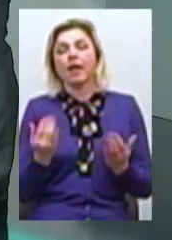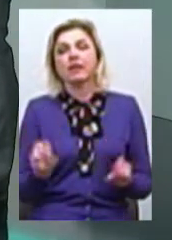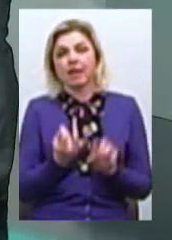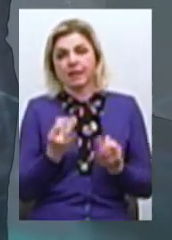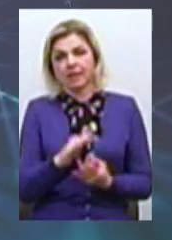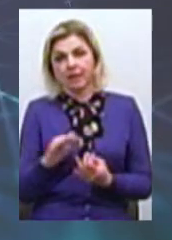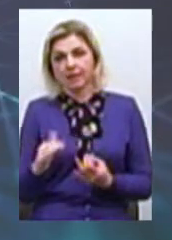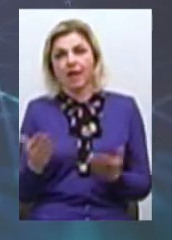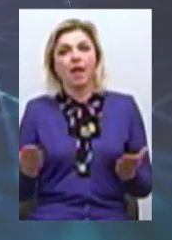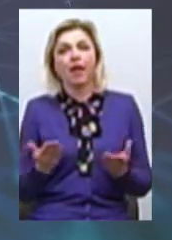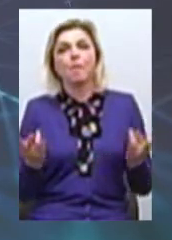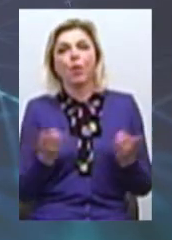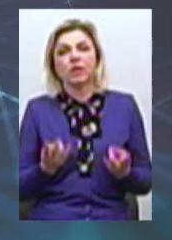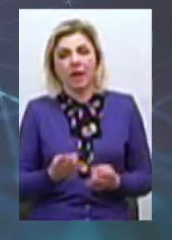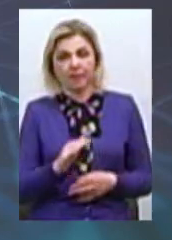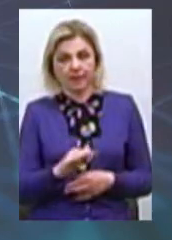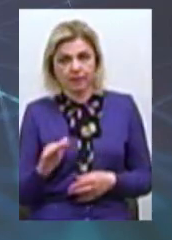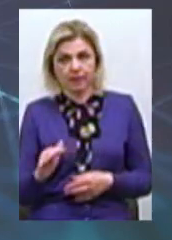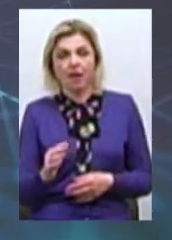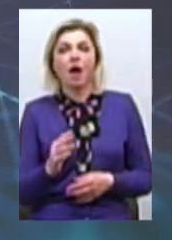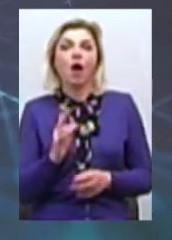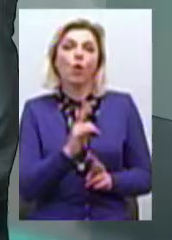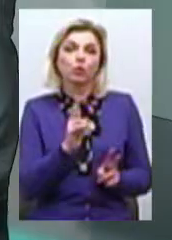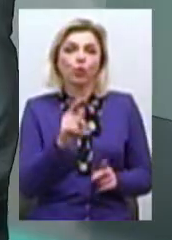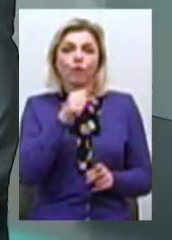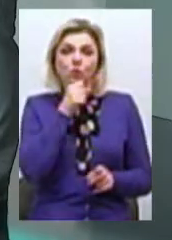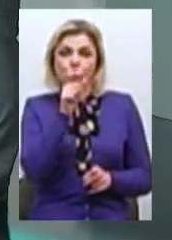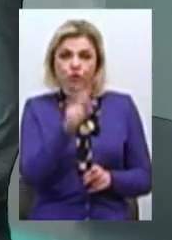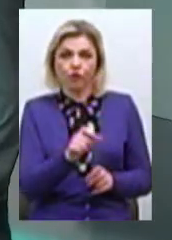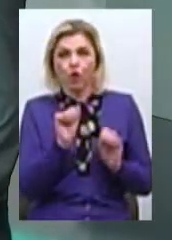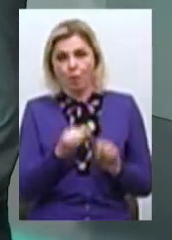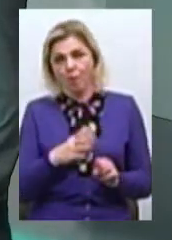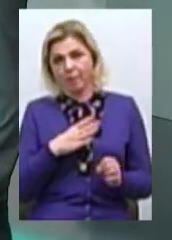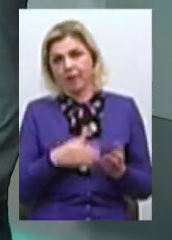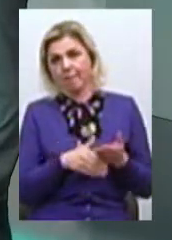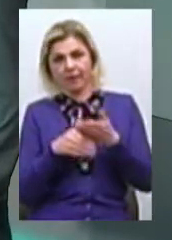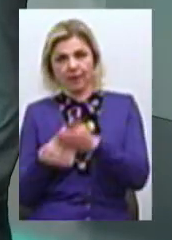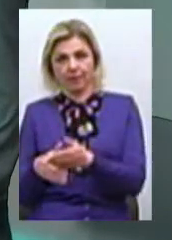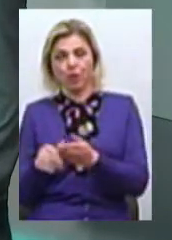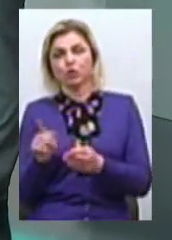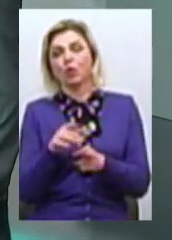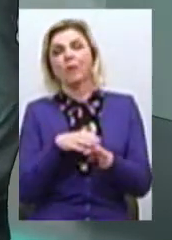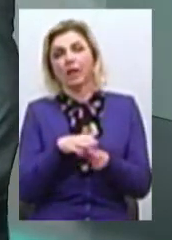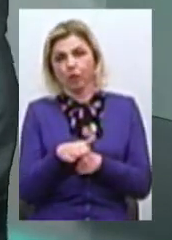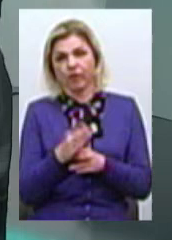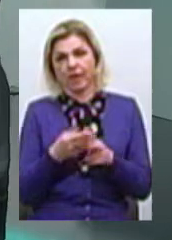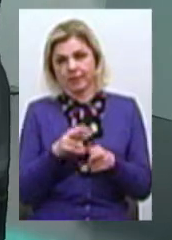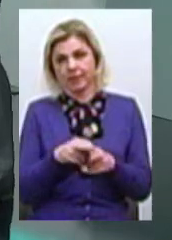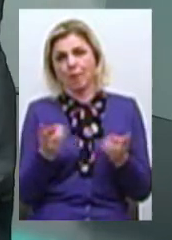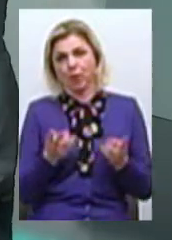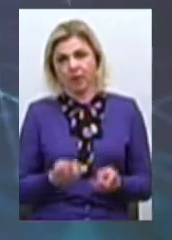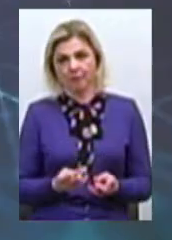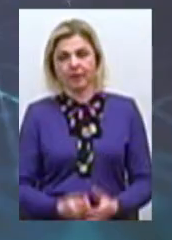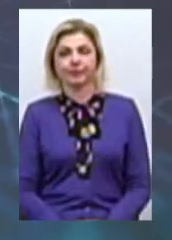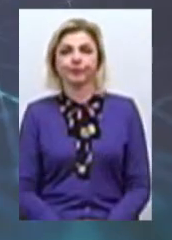потреби дитини, міг би, який наставник був би ресурсним для того, щоб підтримати, аби реалізувати ці потреби. Так, я